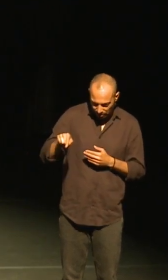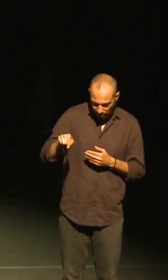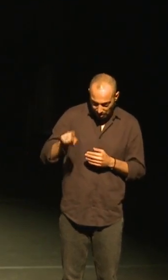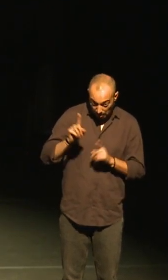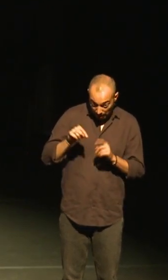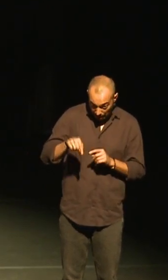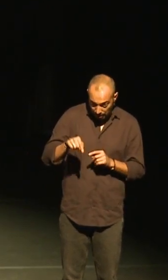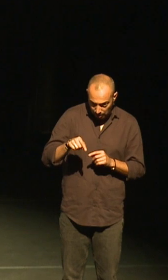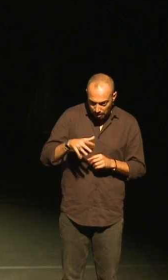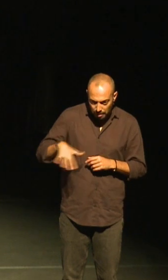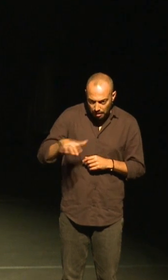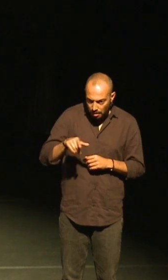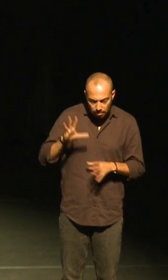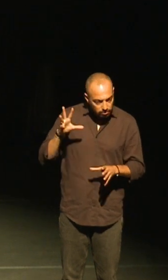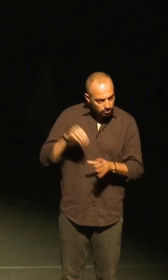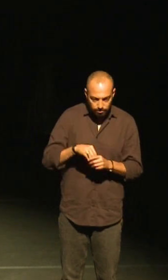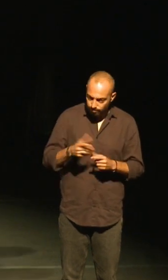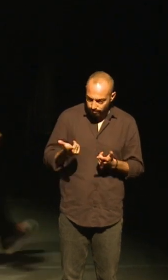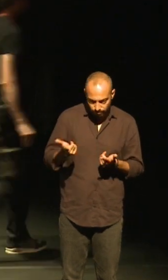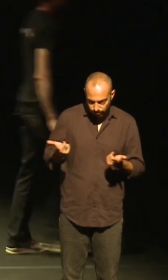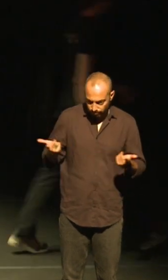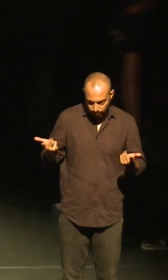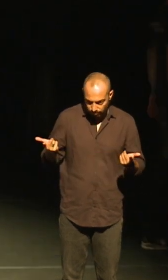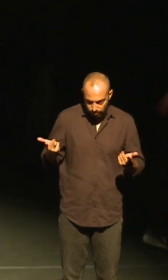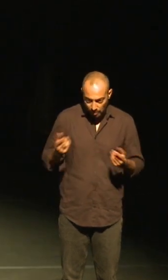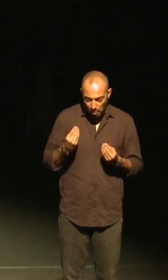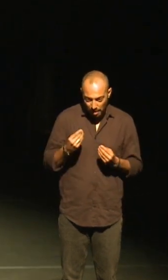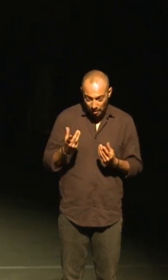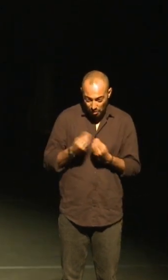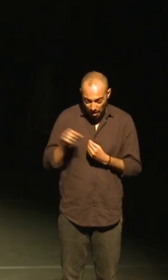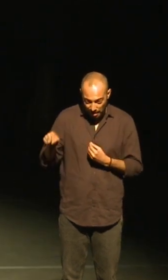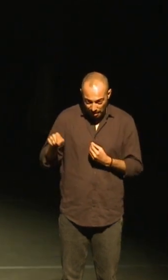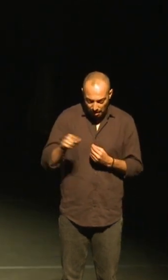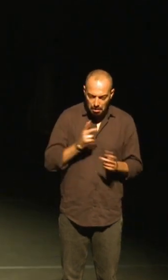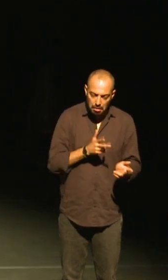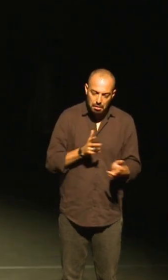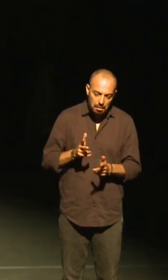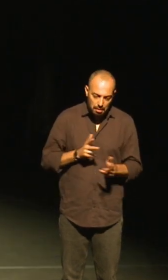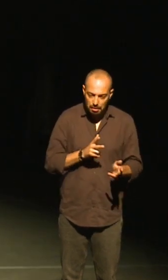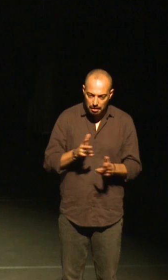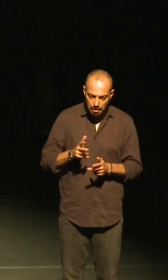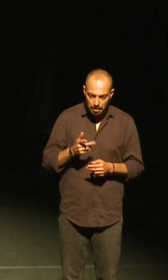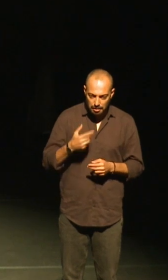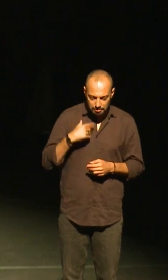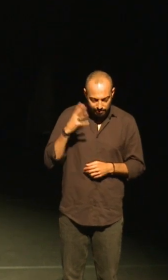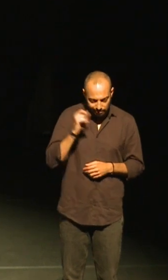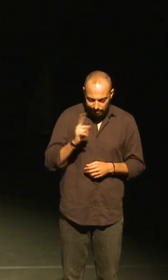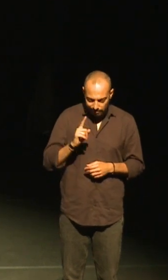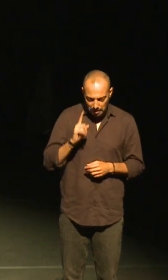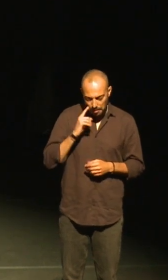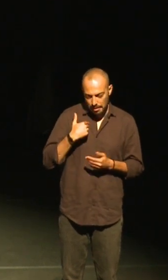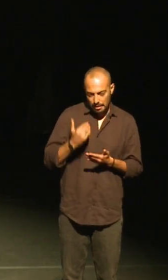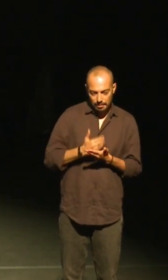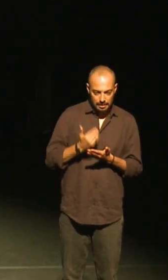quando parlavo con i miei colleghi capivo che era meglio che insomma mi facessi i fatti miei e fosse rimanesse In The